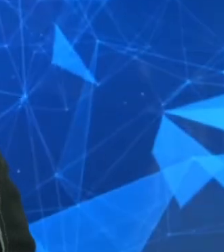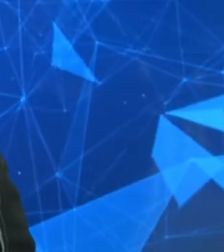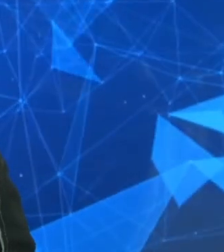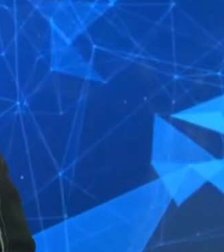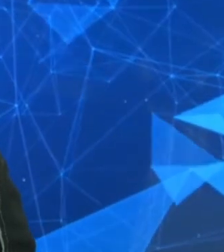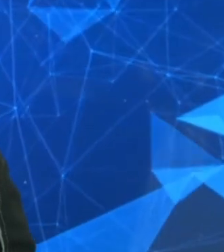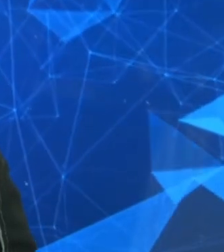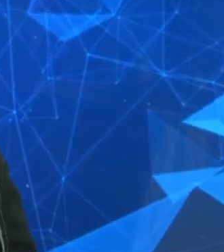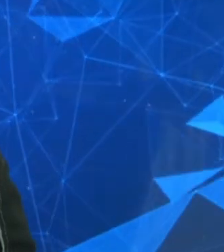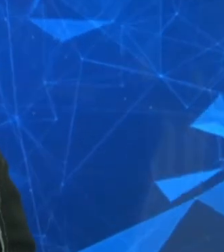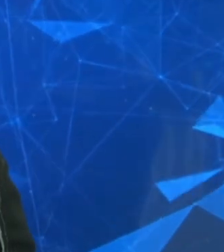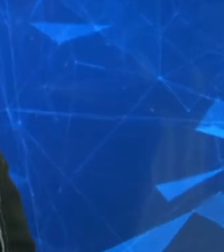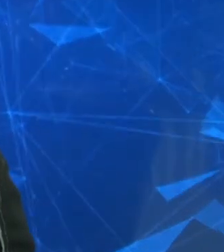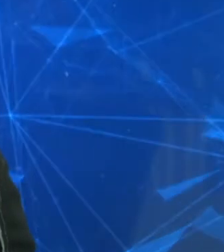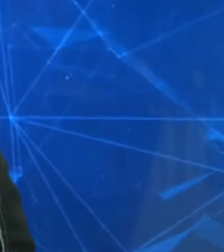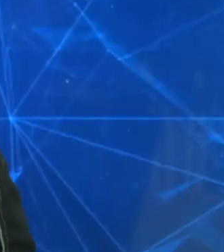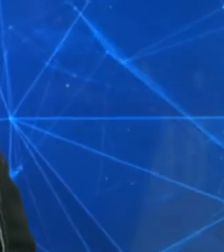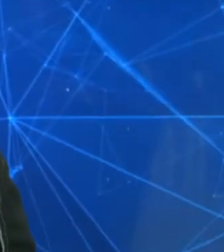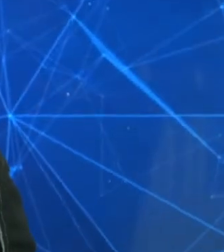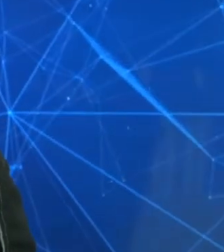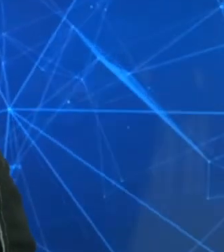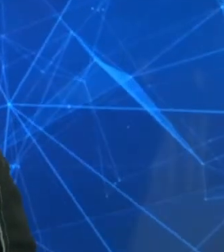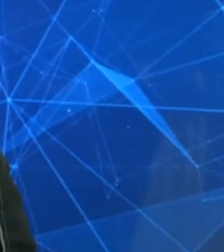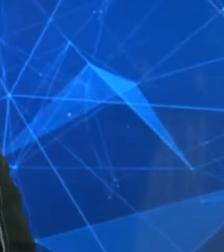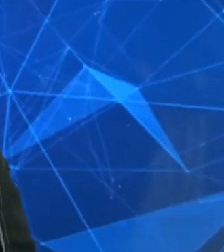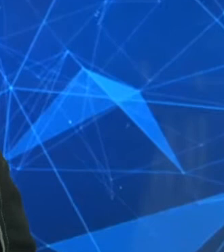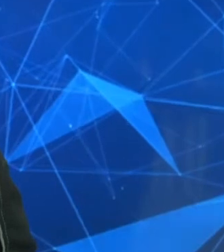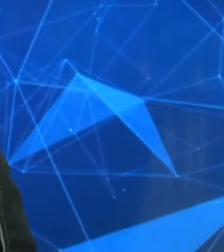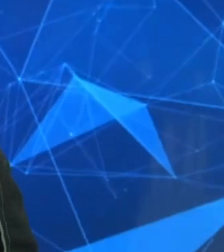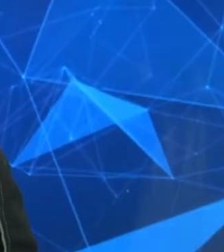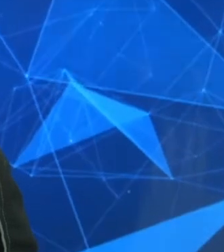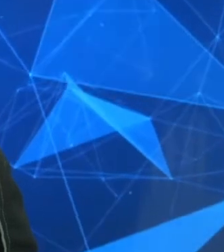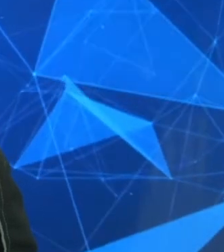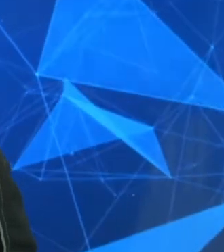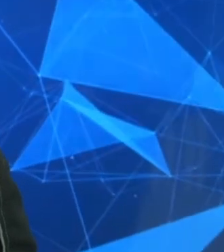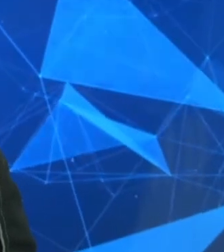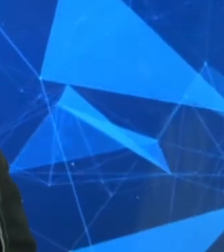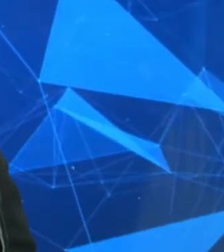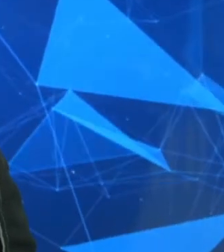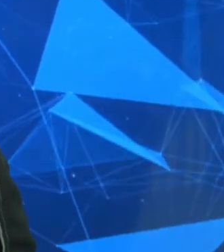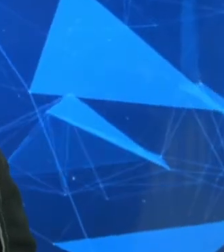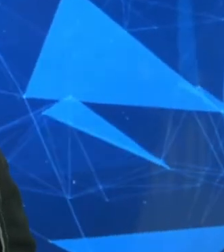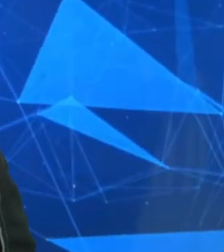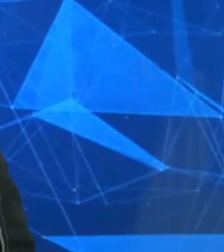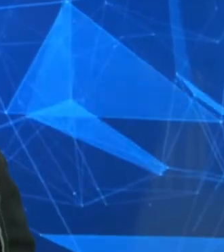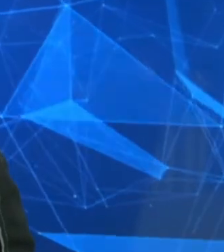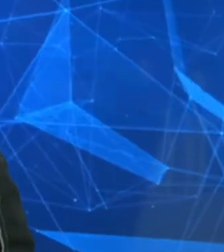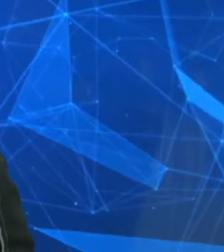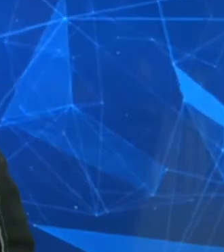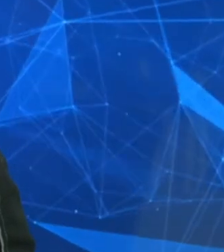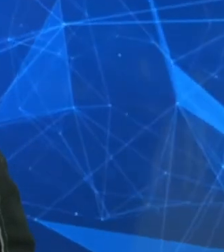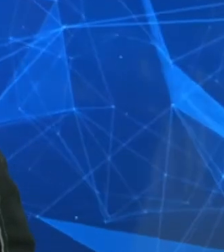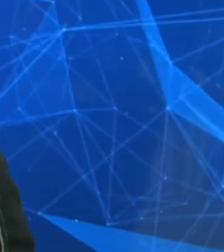πλέον βρίσκεται η χώρα μας, πού βρισκόμαστε, για τους ανθρώπους που είναι διασωληνωμένοι, τους θανάτους δυστυχώς που έχουμε και έχουν μπει για τα καλά